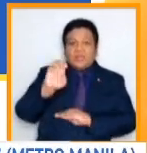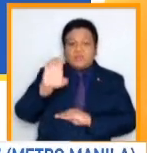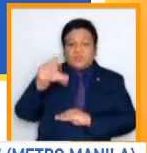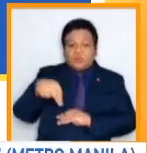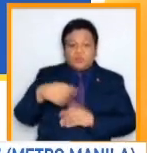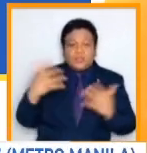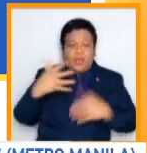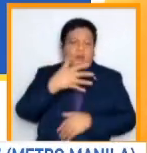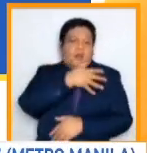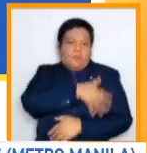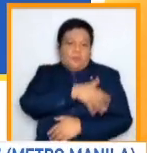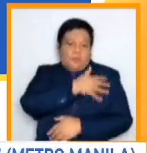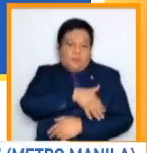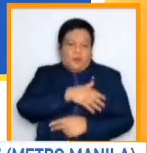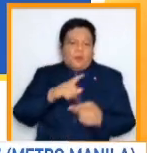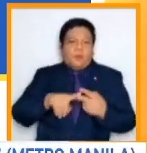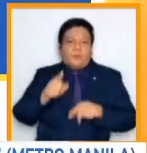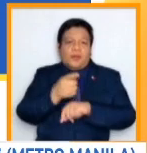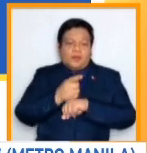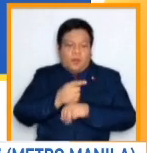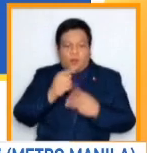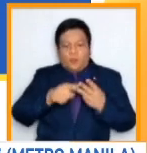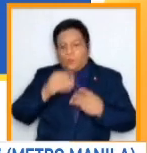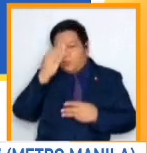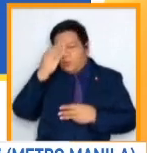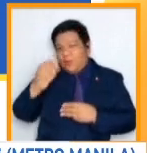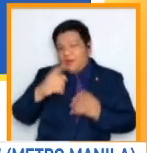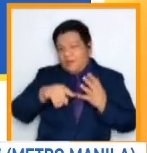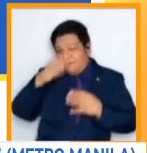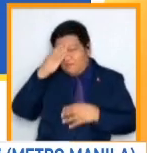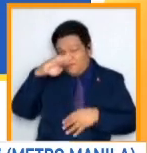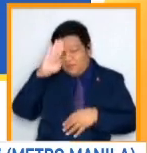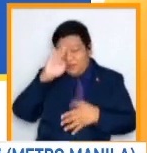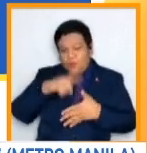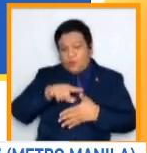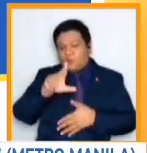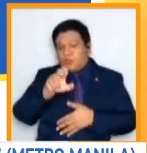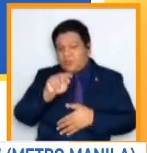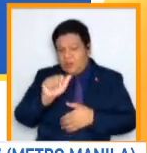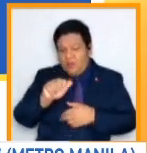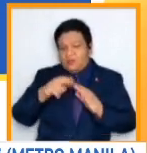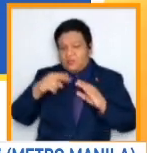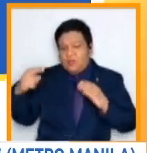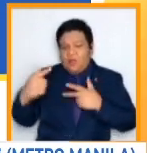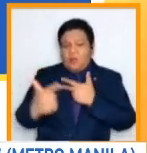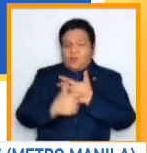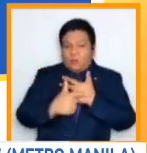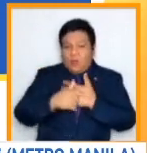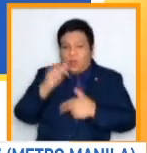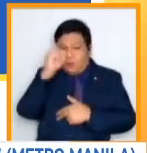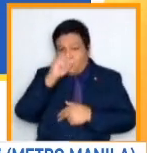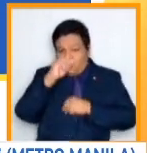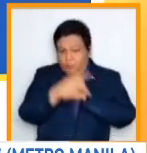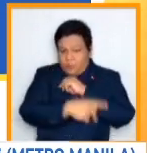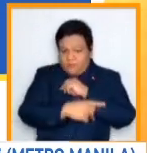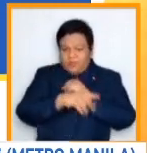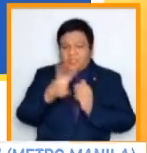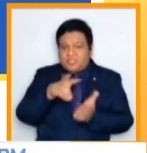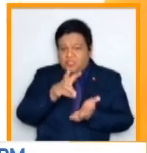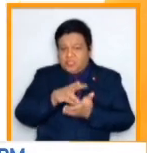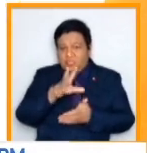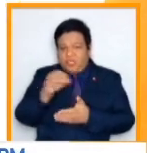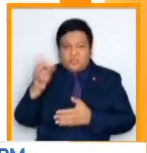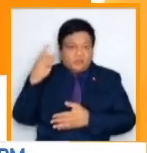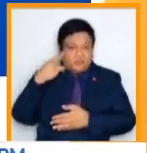Cavite, Lucena City, Rizal, Laguna, Iloilo Province, Iloilo City at Cagayan de Oro City. Modified GCQ sa iba